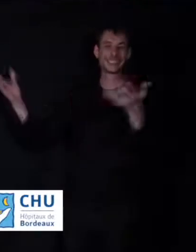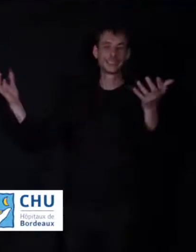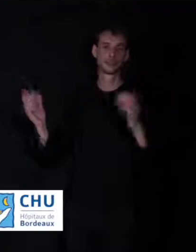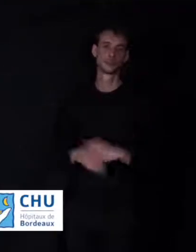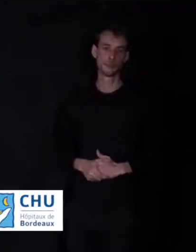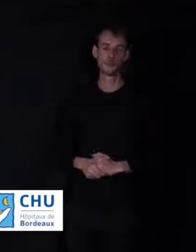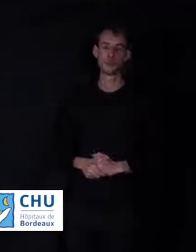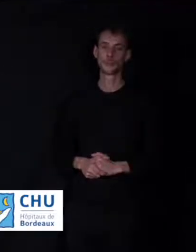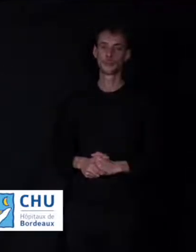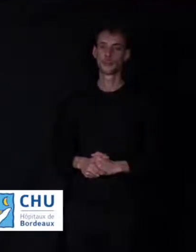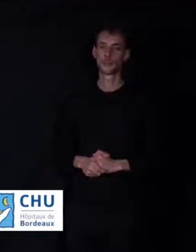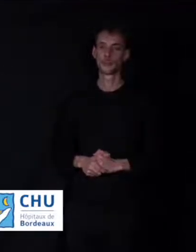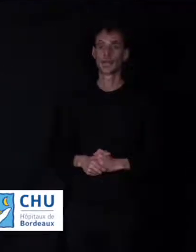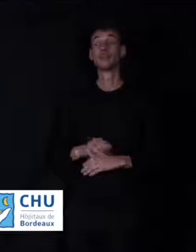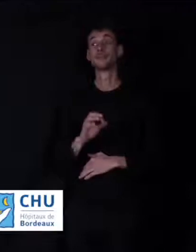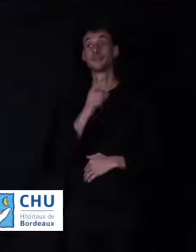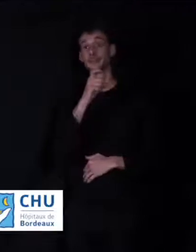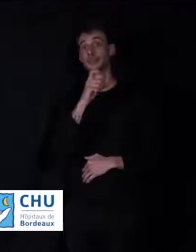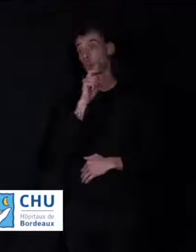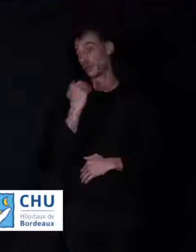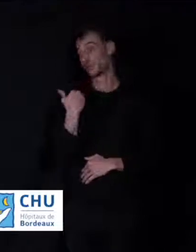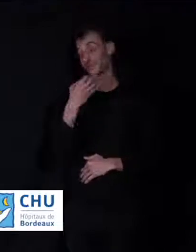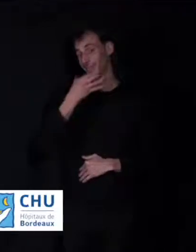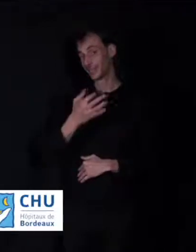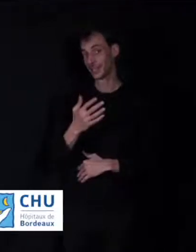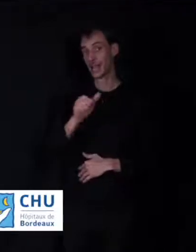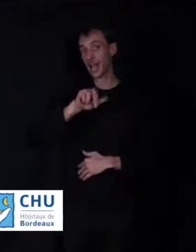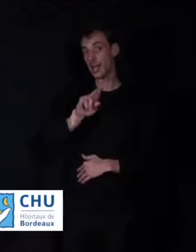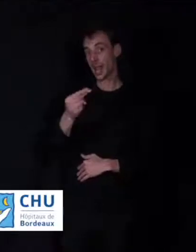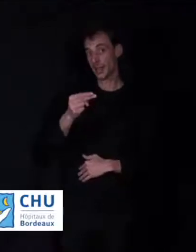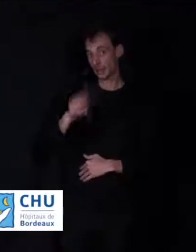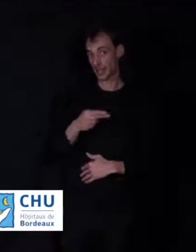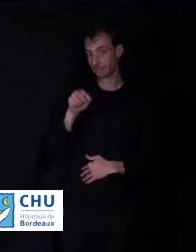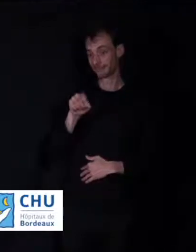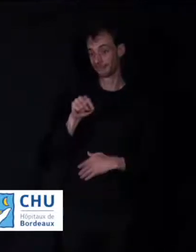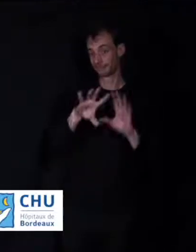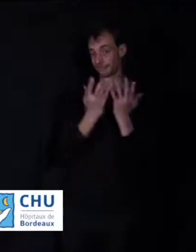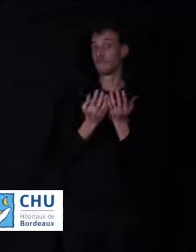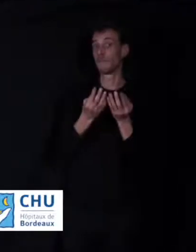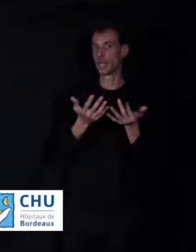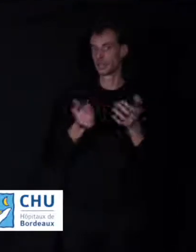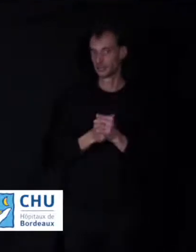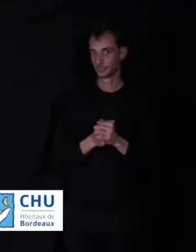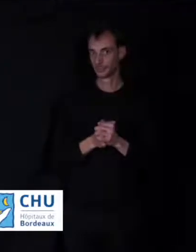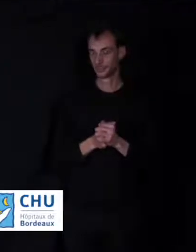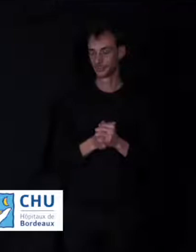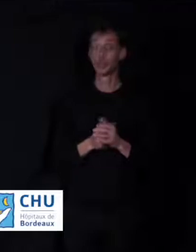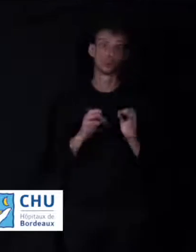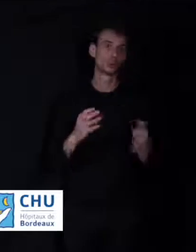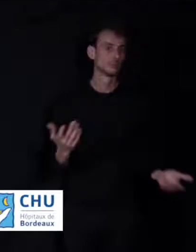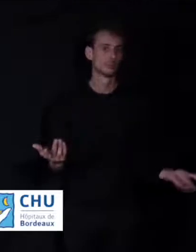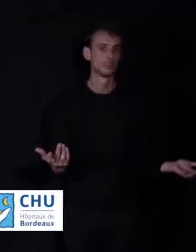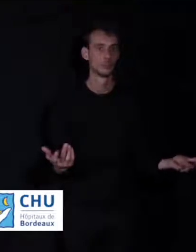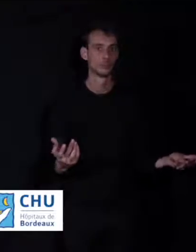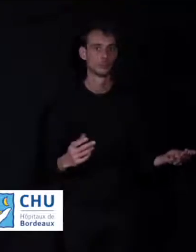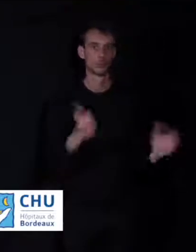j'ai dit tout à l'heure, l'ARN est quelque chose de très fragile. Alors, en effet, une fois injecté, il faut